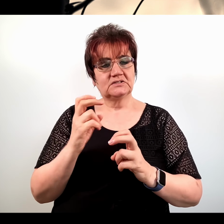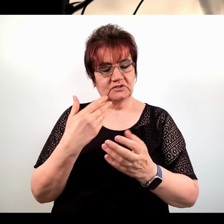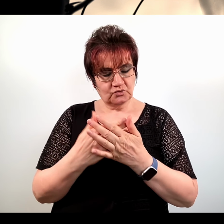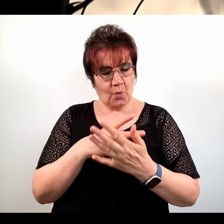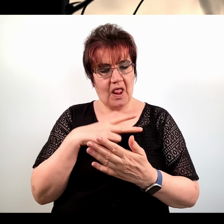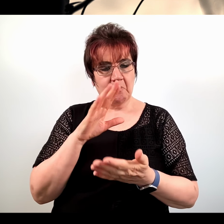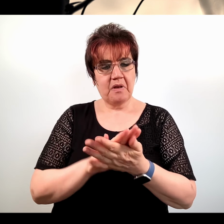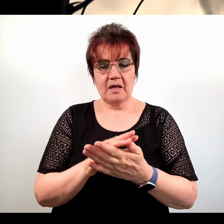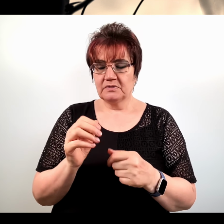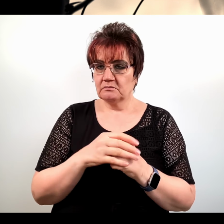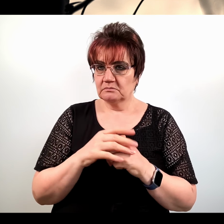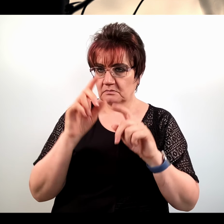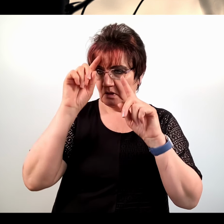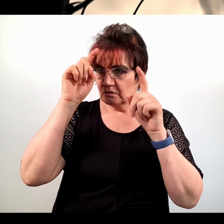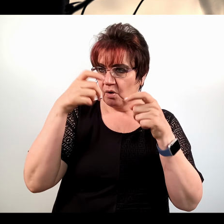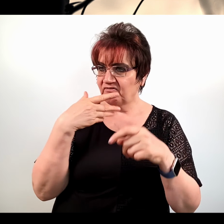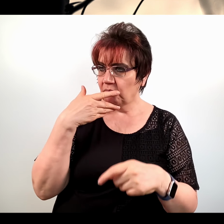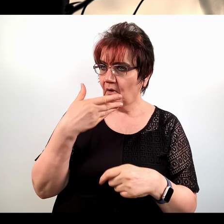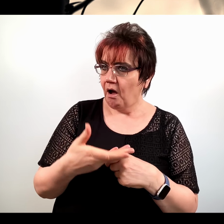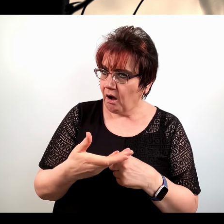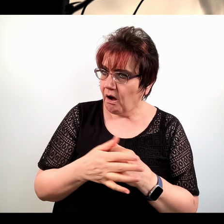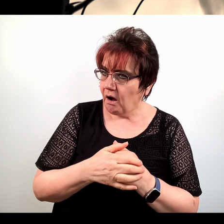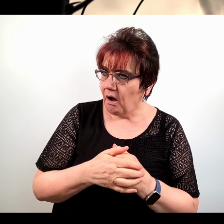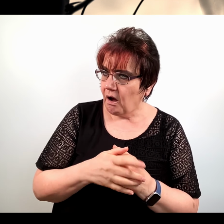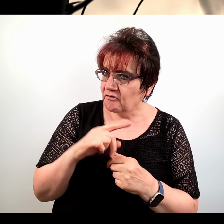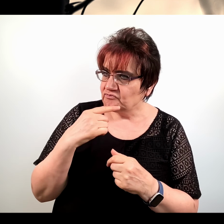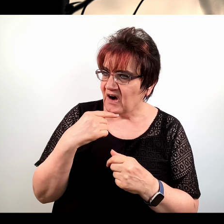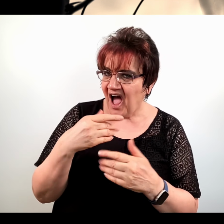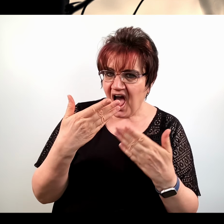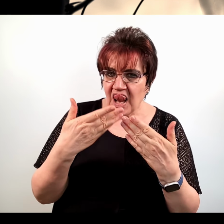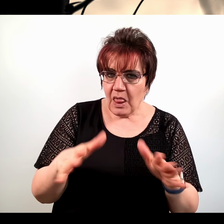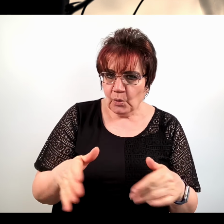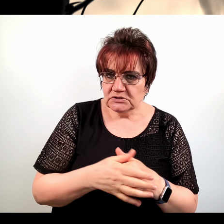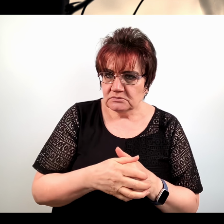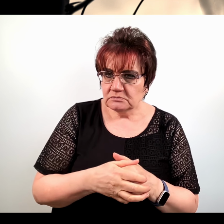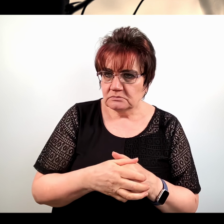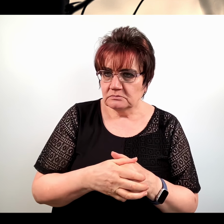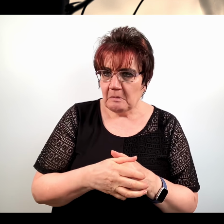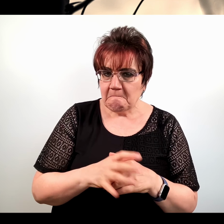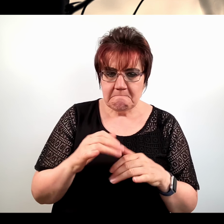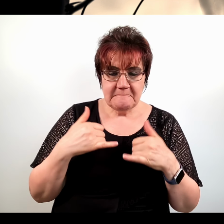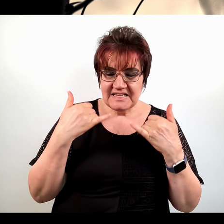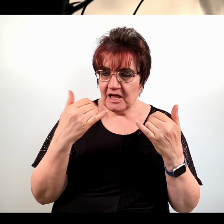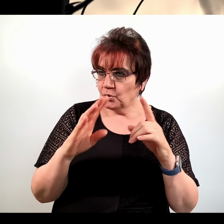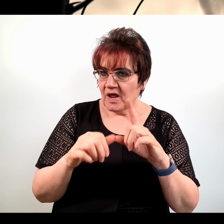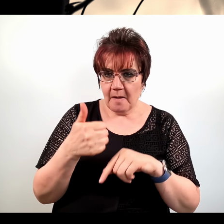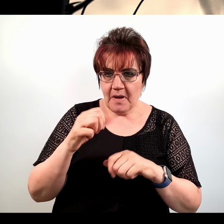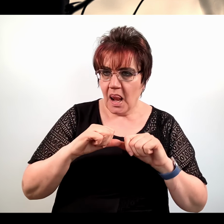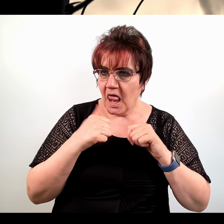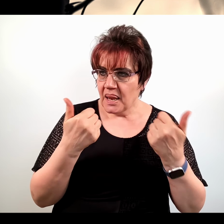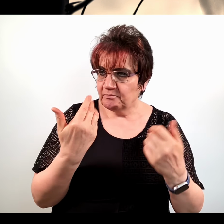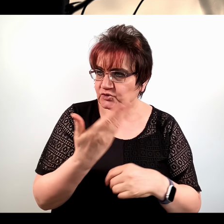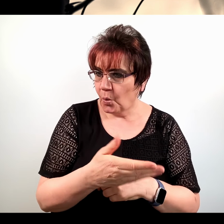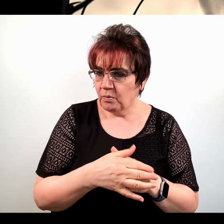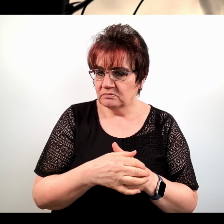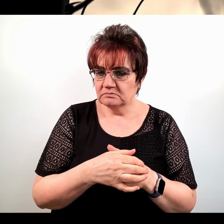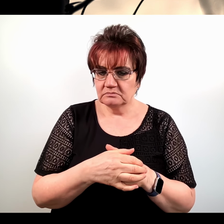.« Der Teufel war sprachlos, ist ihm sowas noch nie untergekommen.